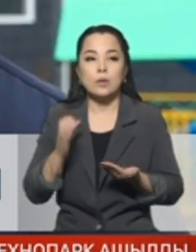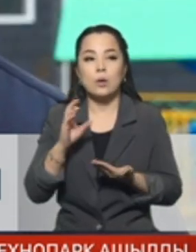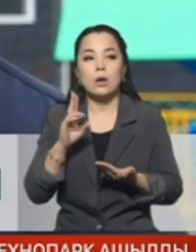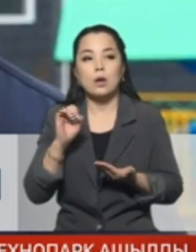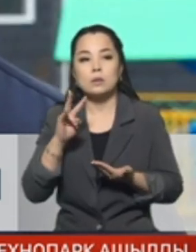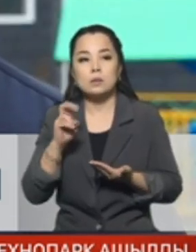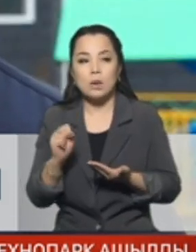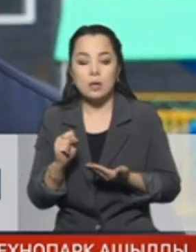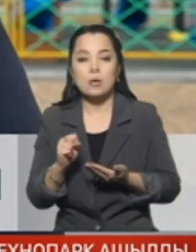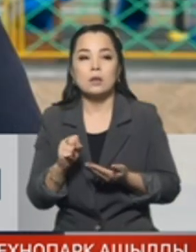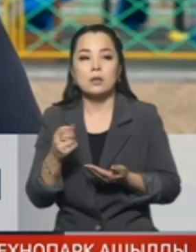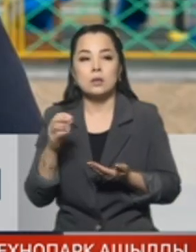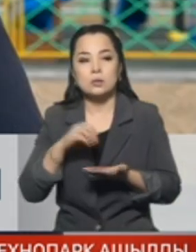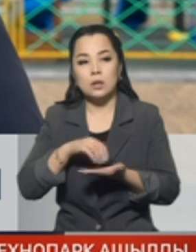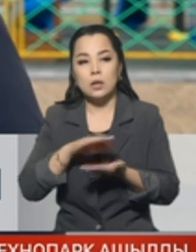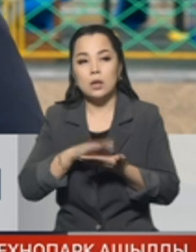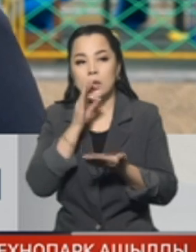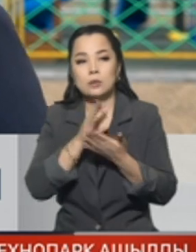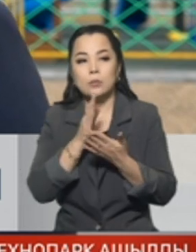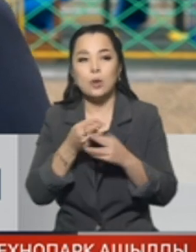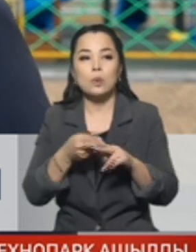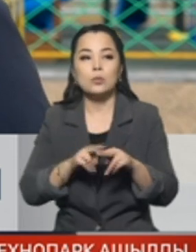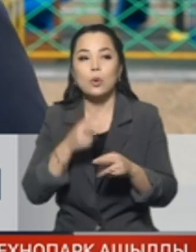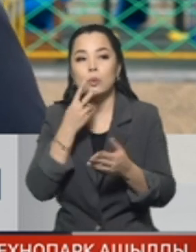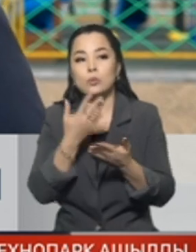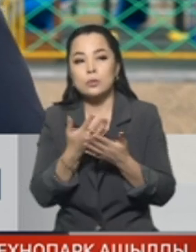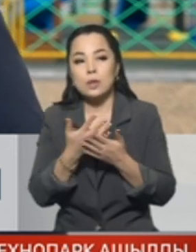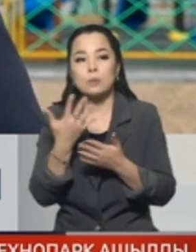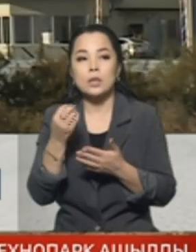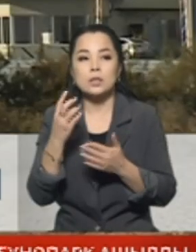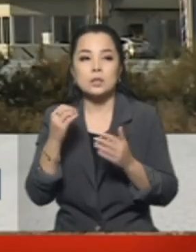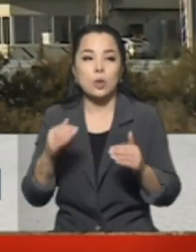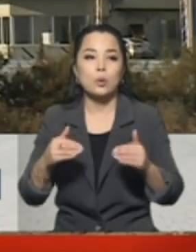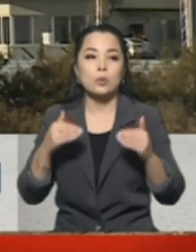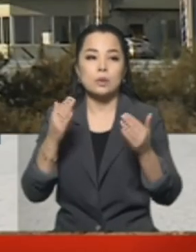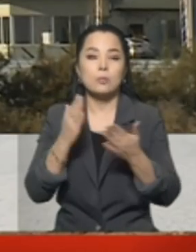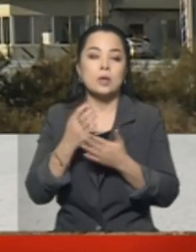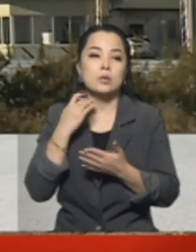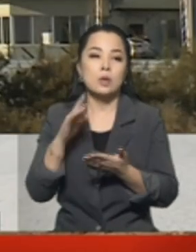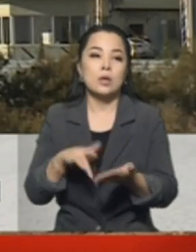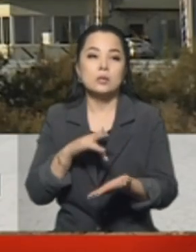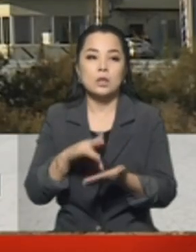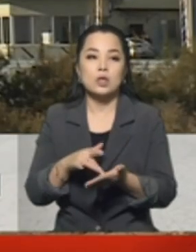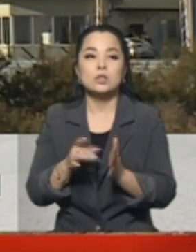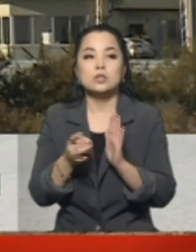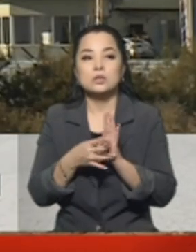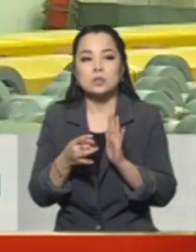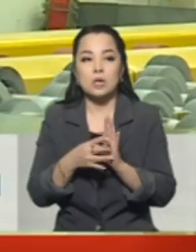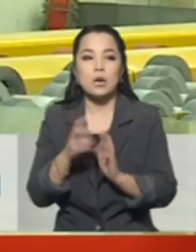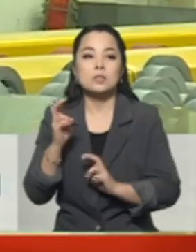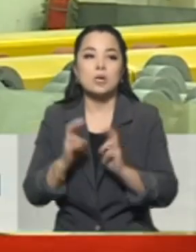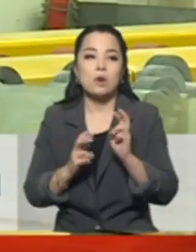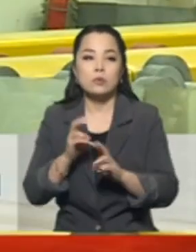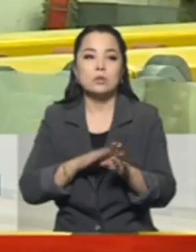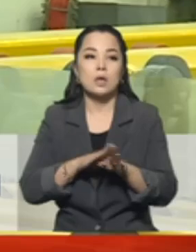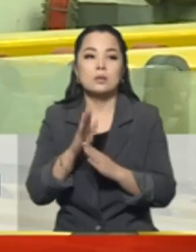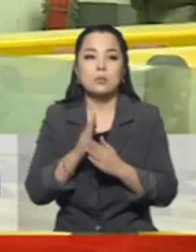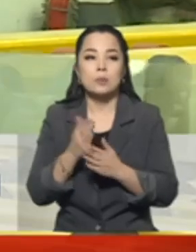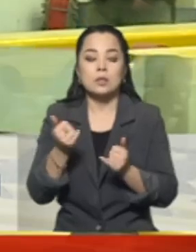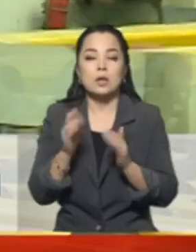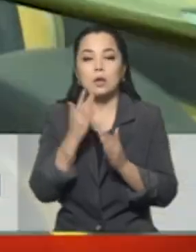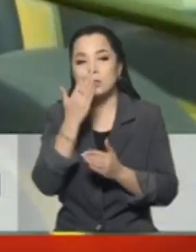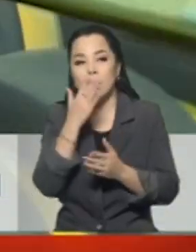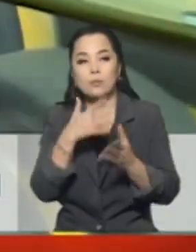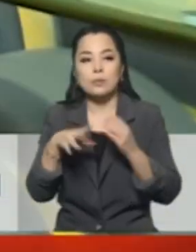қор есебінен. Яғни бұл көрсеткіш 5 есе өскен. Қызылордадағы шыны зауыты іске қосылғалы әйнекпен ел